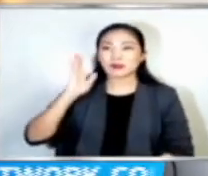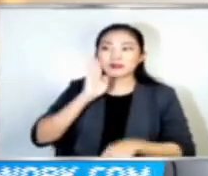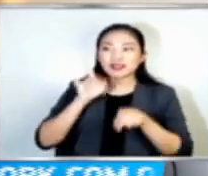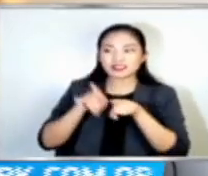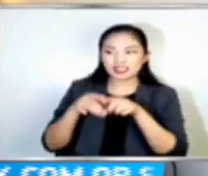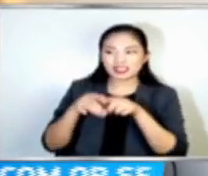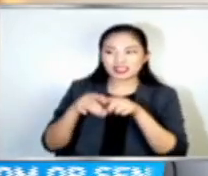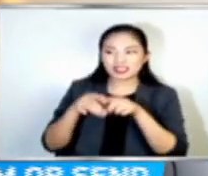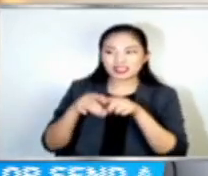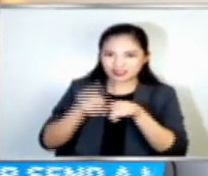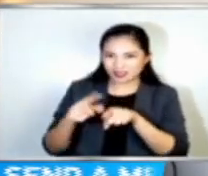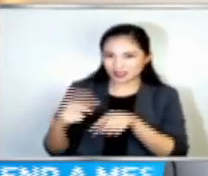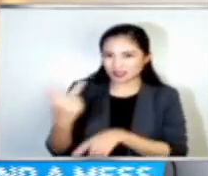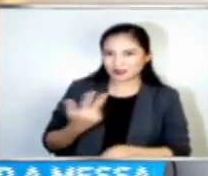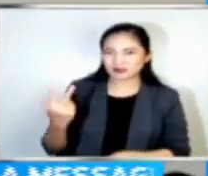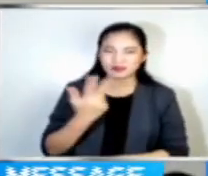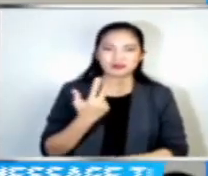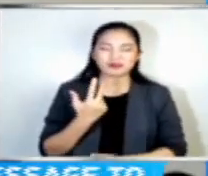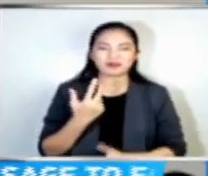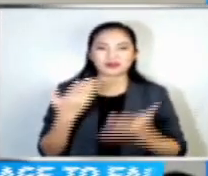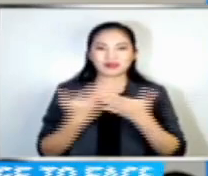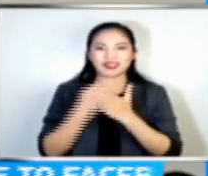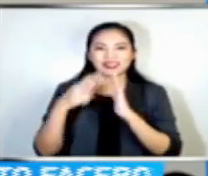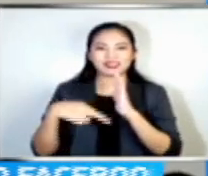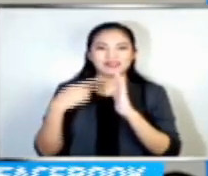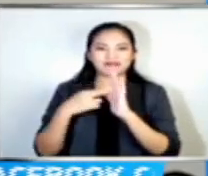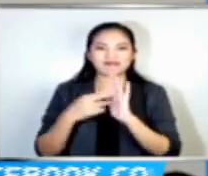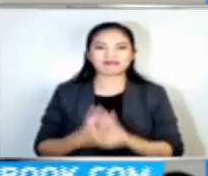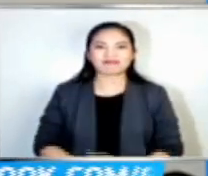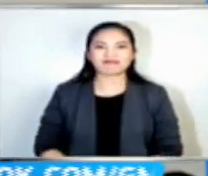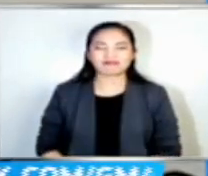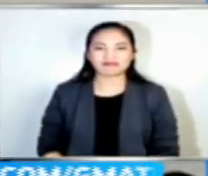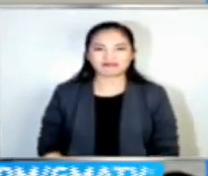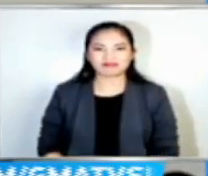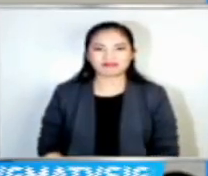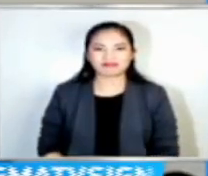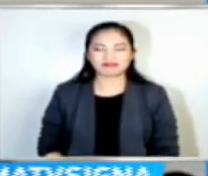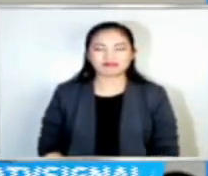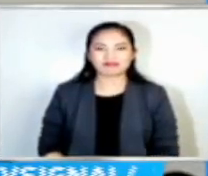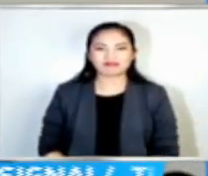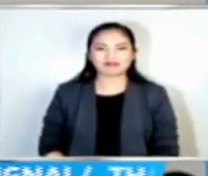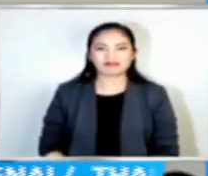honored. Nelson Canlas, GMA News.